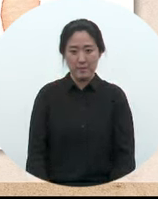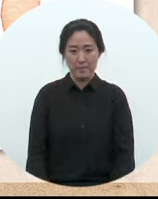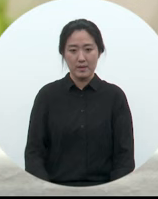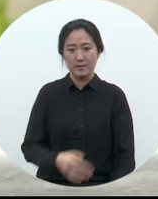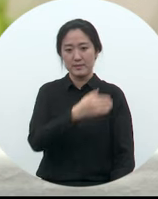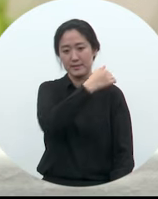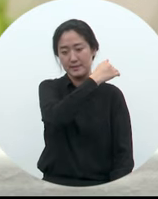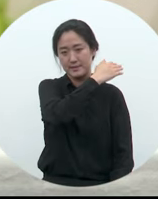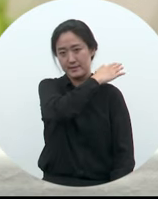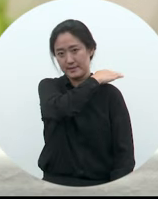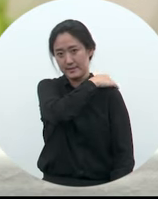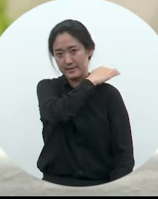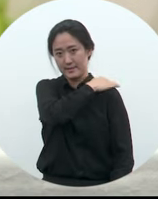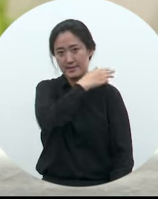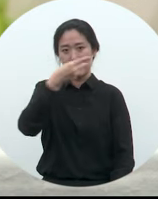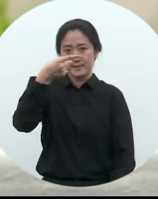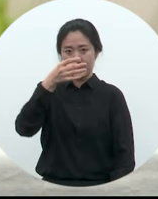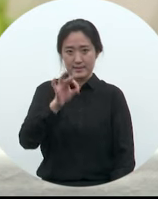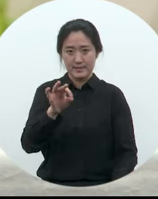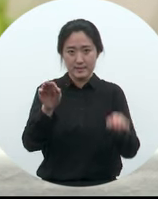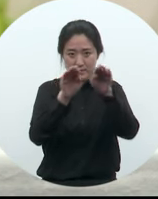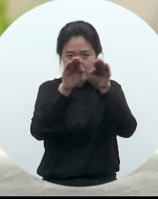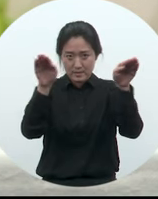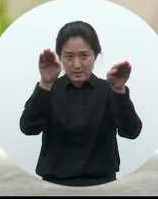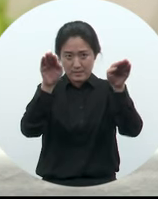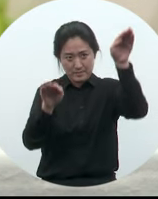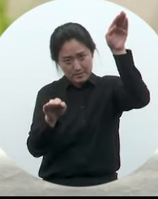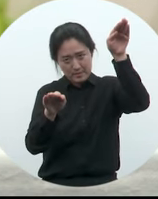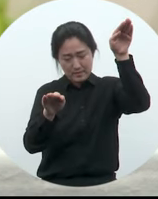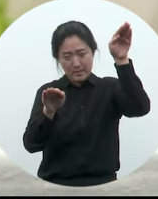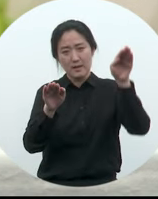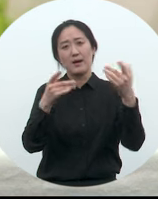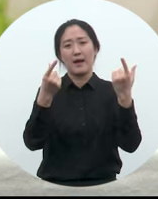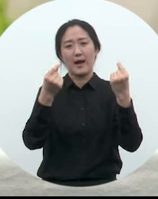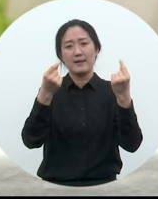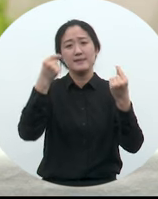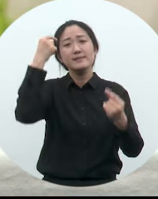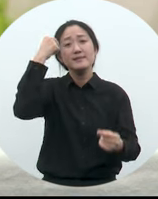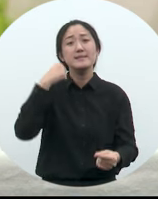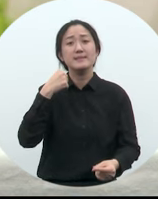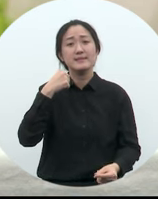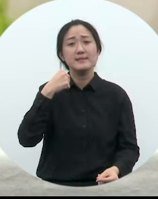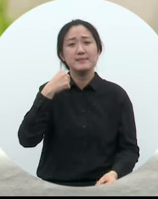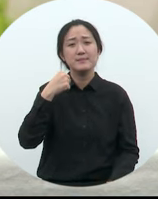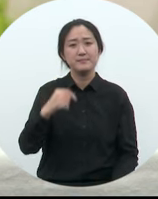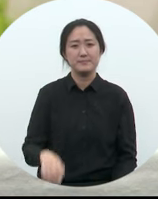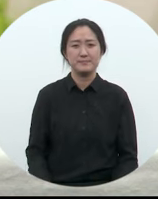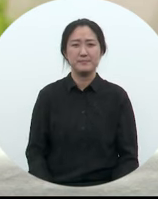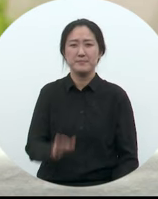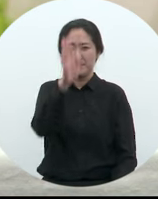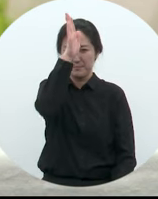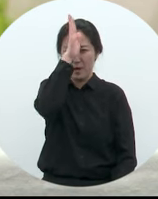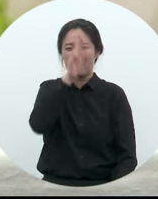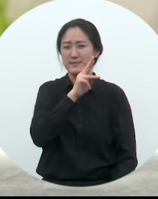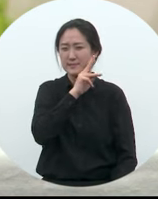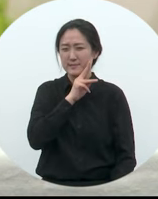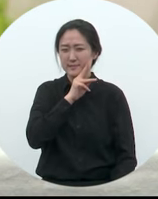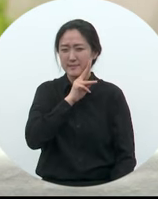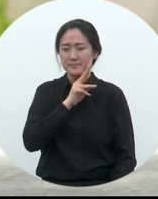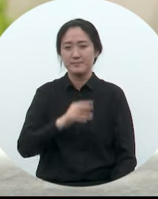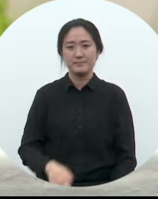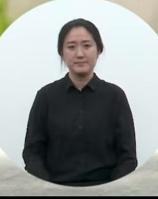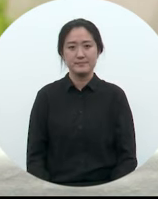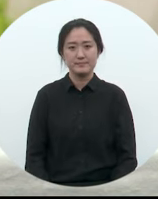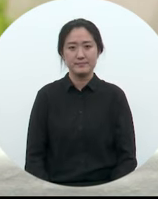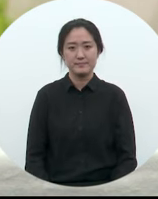앞으로 구부립니다. 등을 보면은 등이 좌우가 맞지 않고 언밸런스 돼 있는 느낌이 있는 경우에